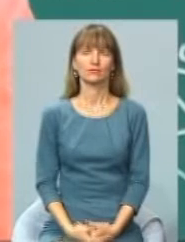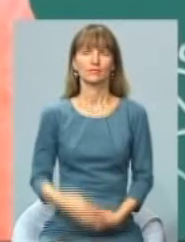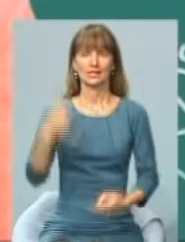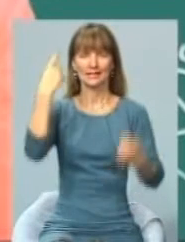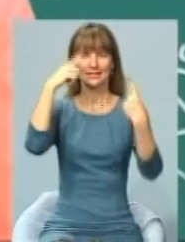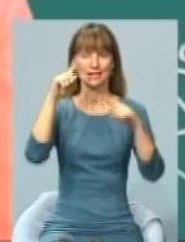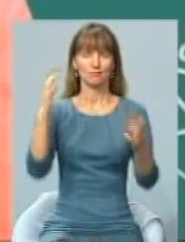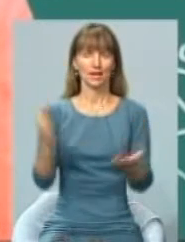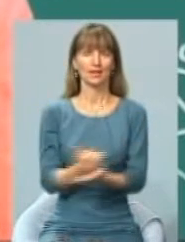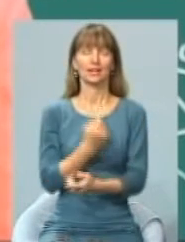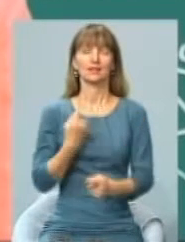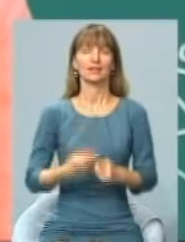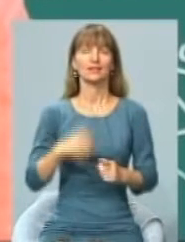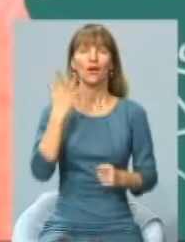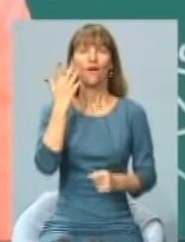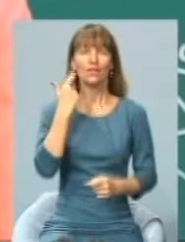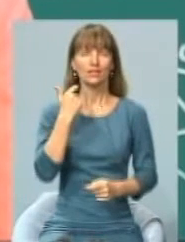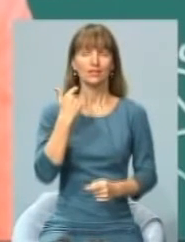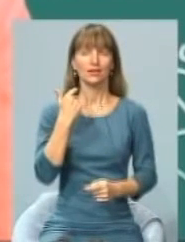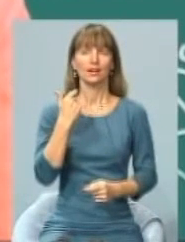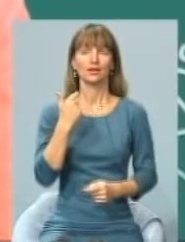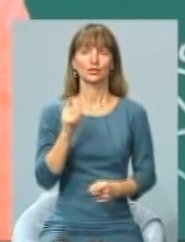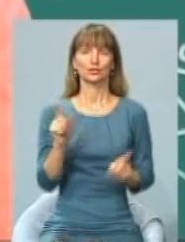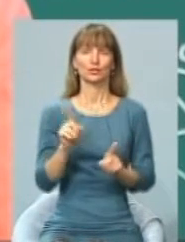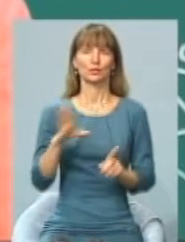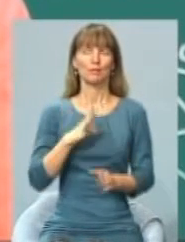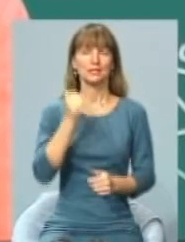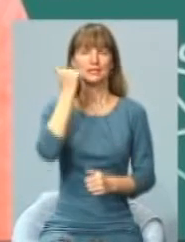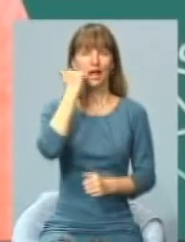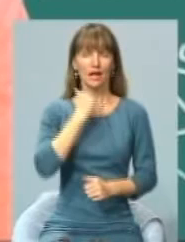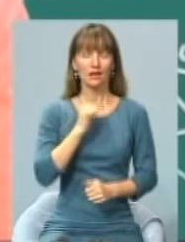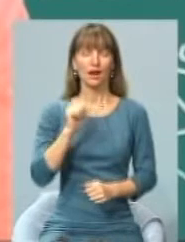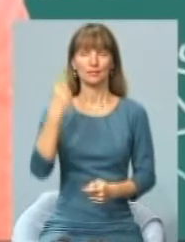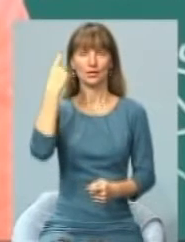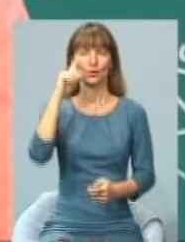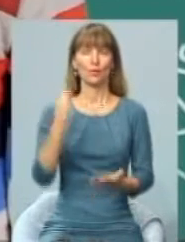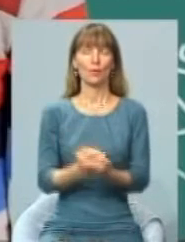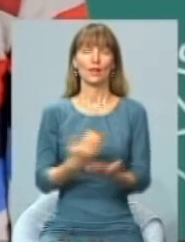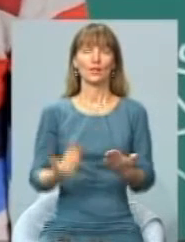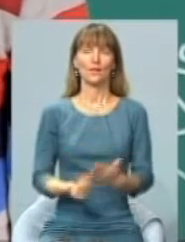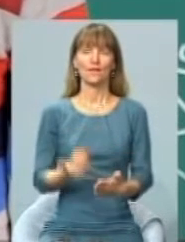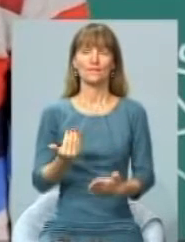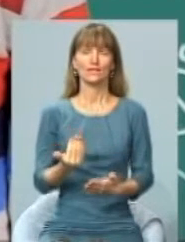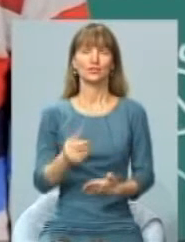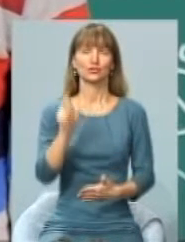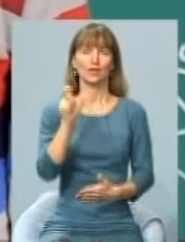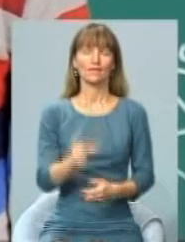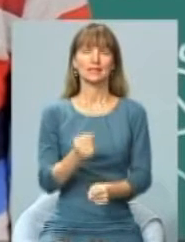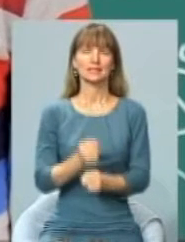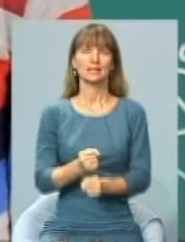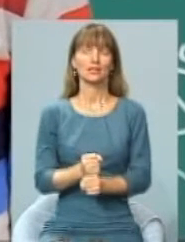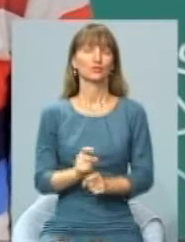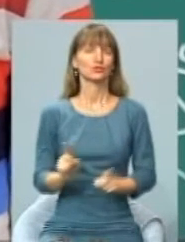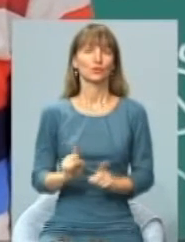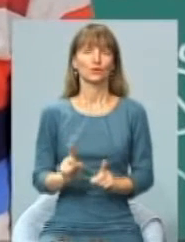Изобретение – это когда что-то было старое, а изобретает новое. Человек делает